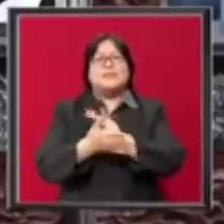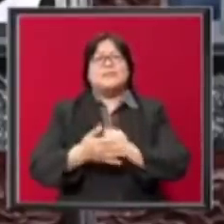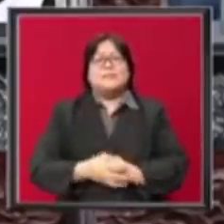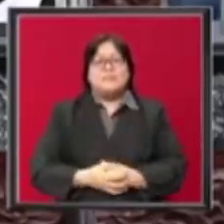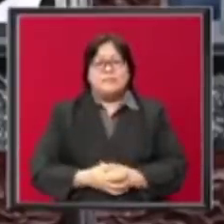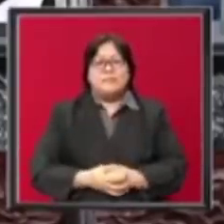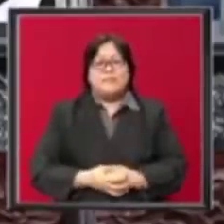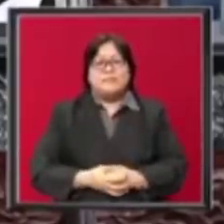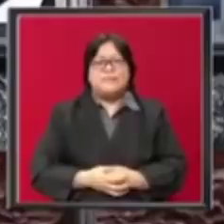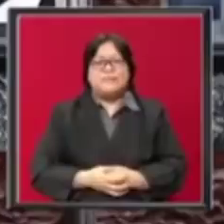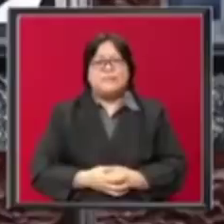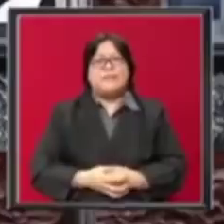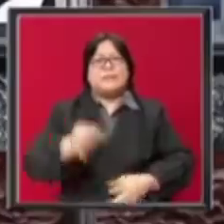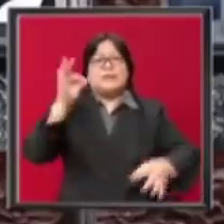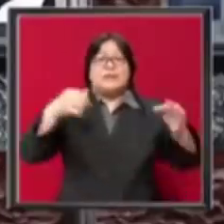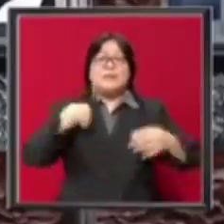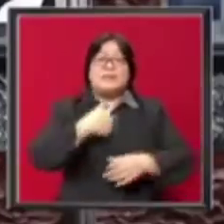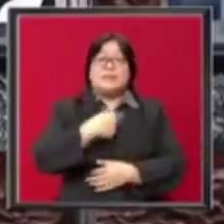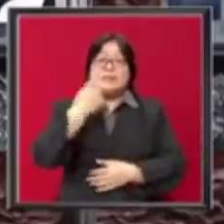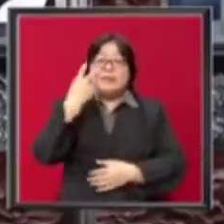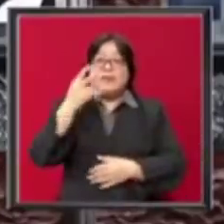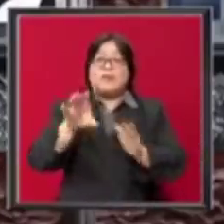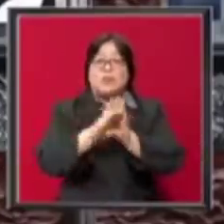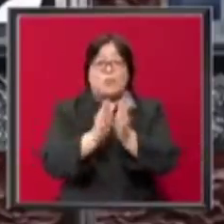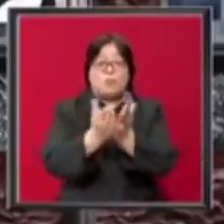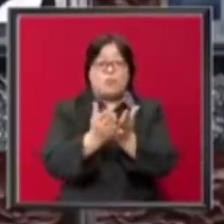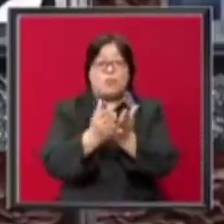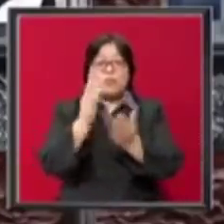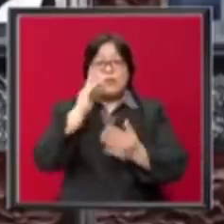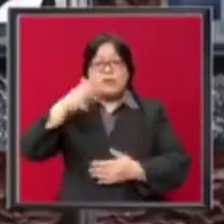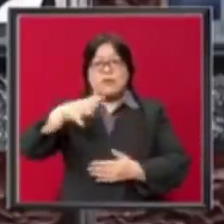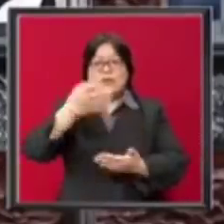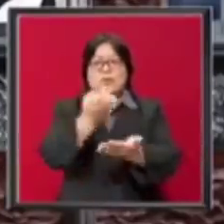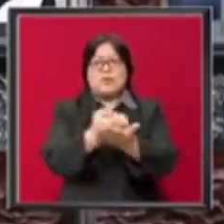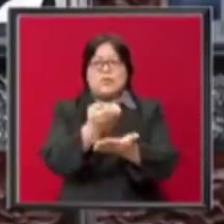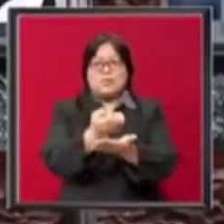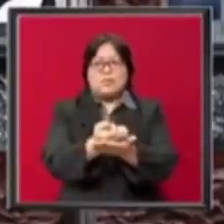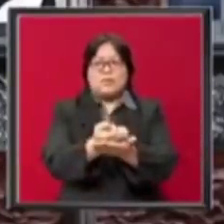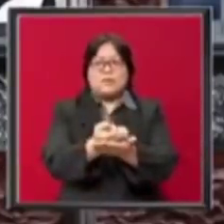demikian, kalau kita lihat umpamanya buku tinjauan ekonomi,